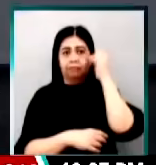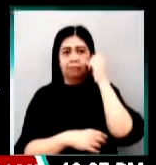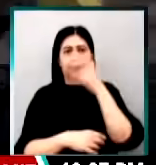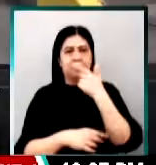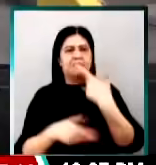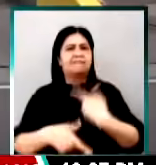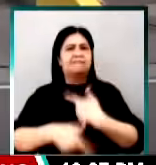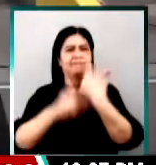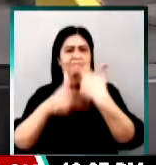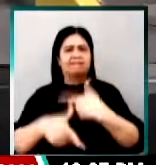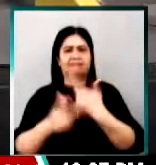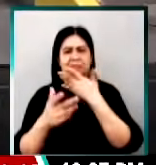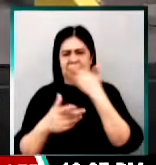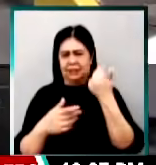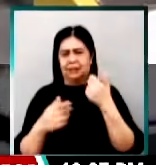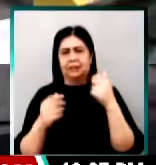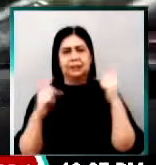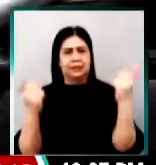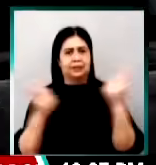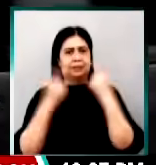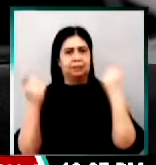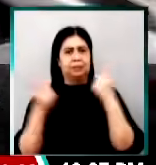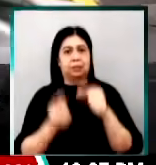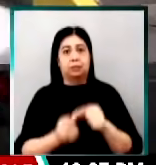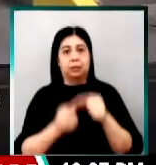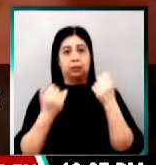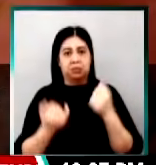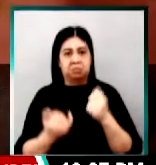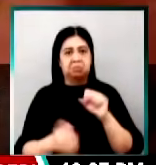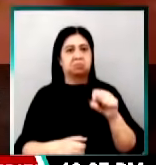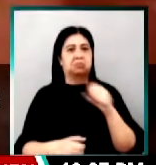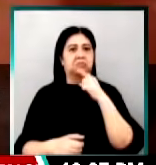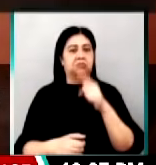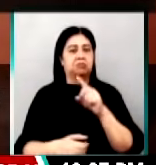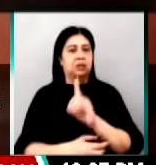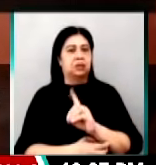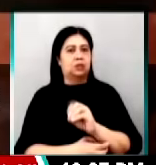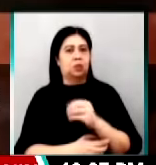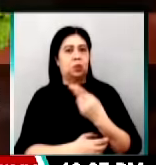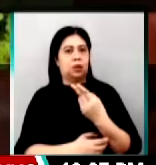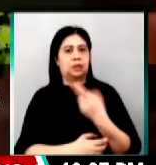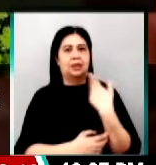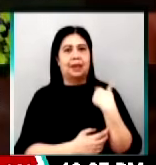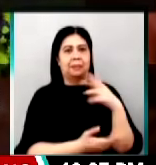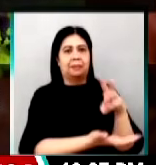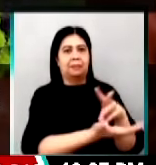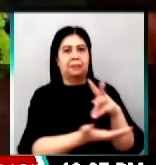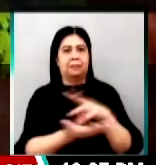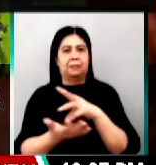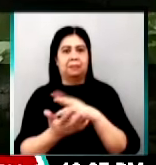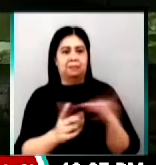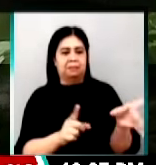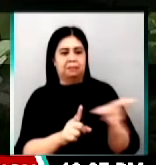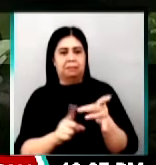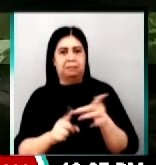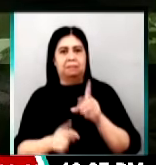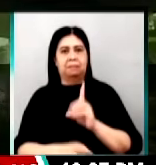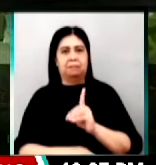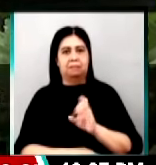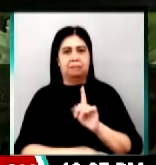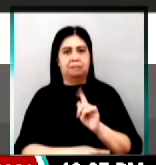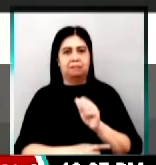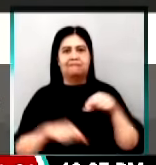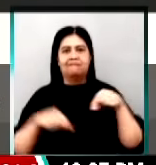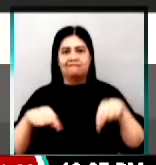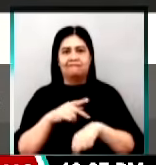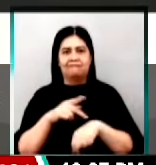selebrasyon. Mahalaga lalo ngayong kinumpirma na ng Department of Health na may local transmission na ng Delta variant sa Pilipinas. May hawahan na